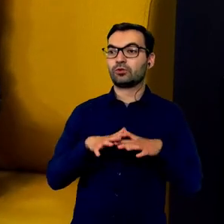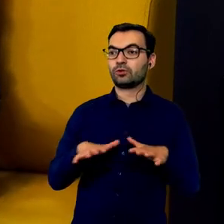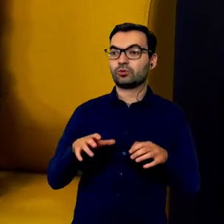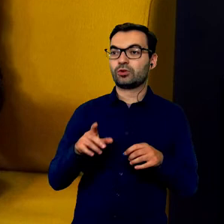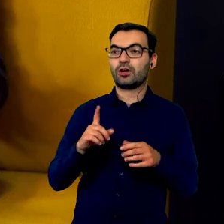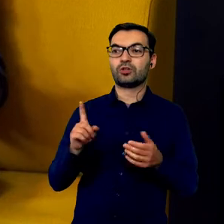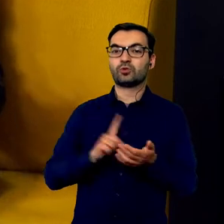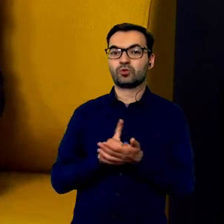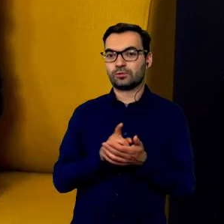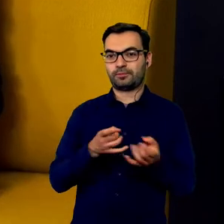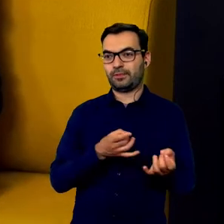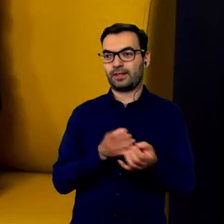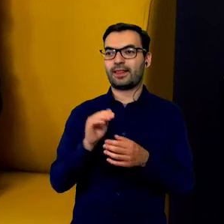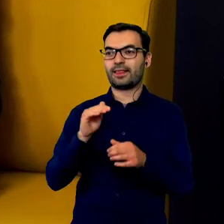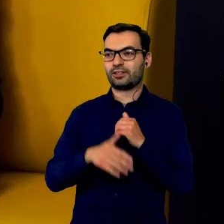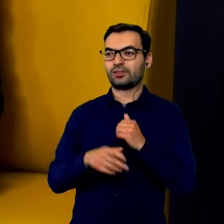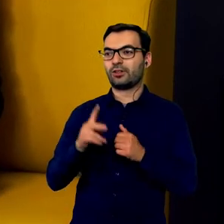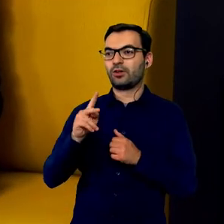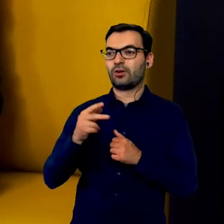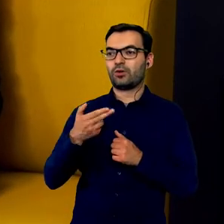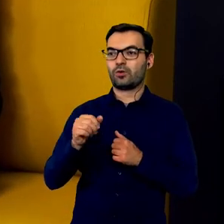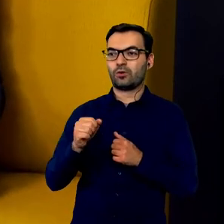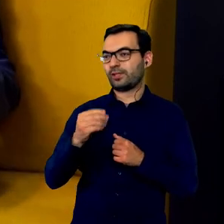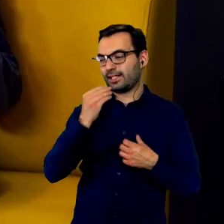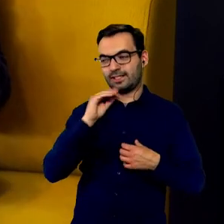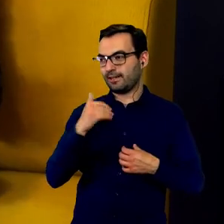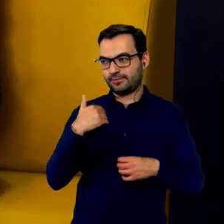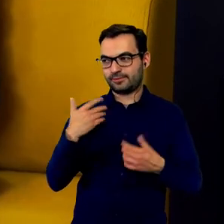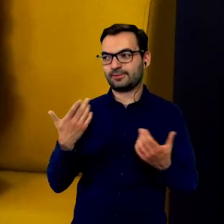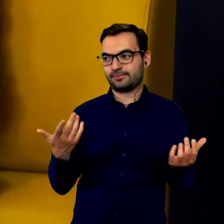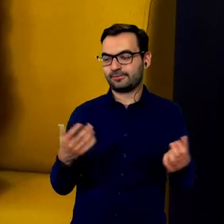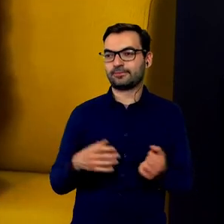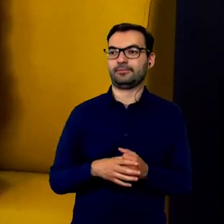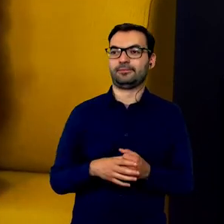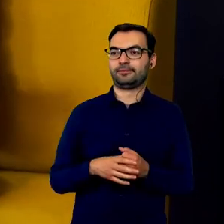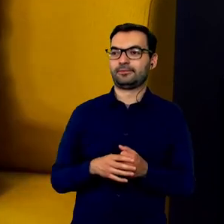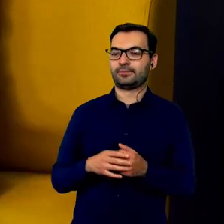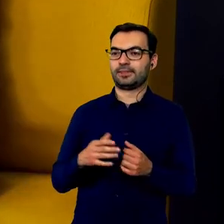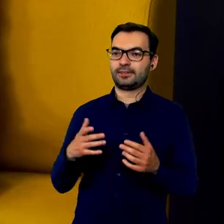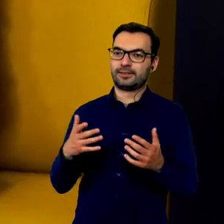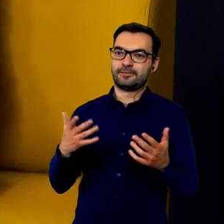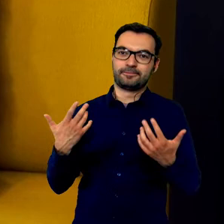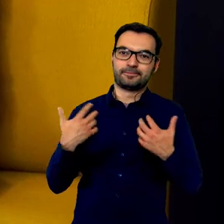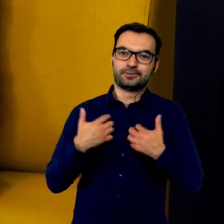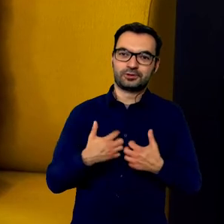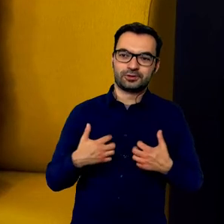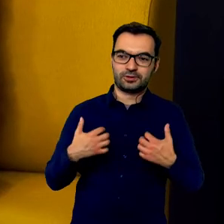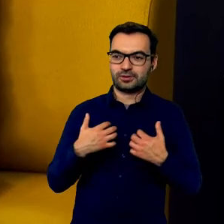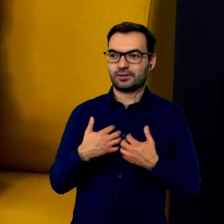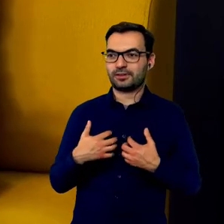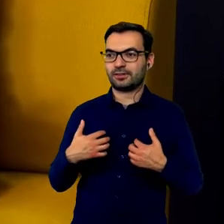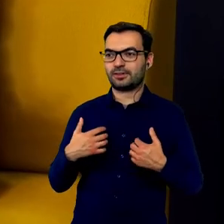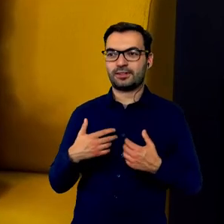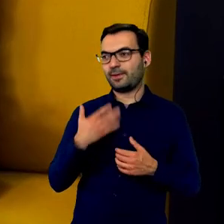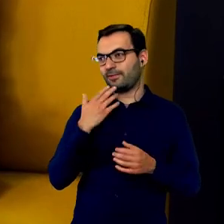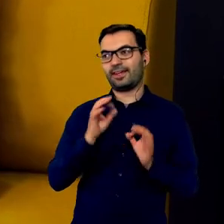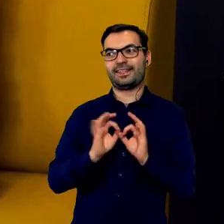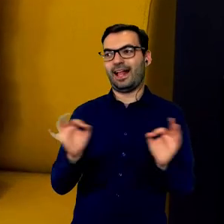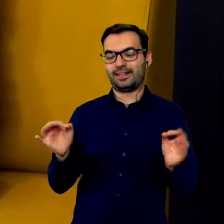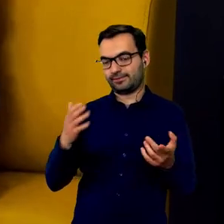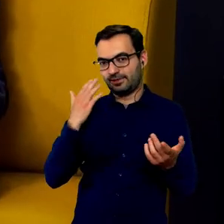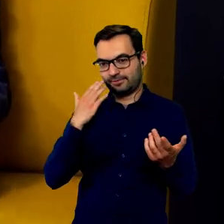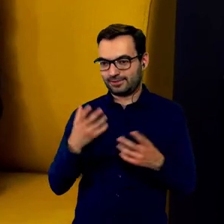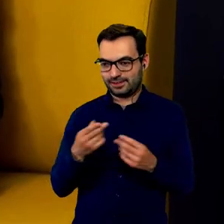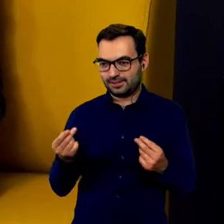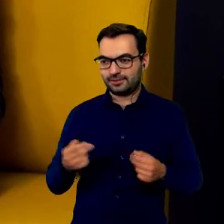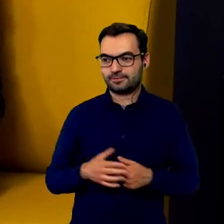mnóstwo gryzoni biega. Na szczęście kuny nie zjadły. To jest taki ekosystem, ja nie wiem, szczęścia i radości, bo to jest okrutne